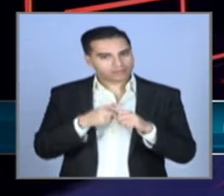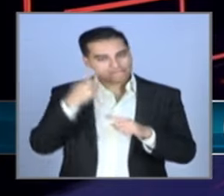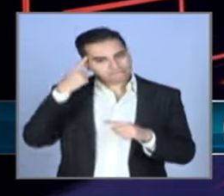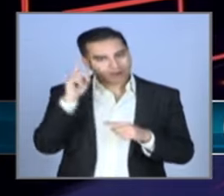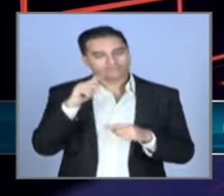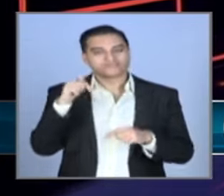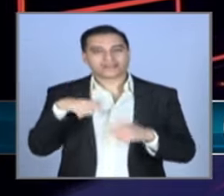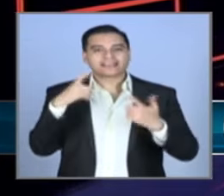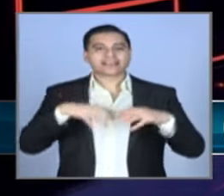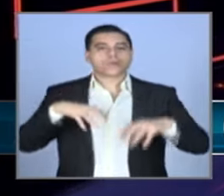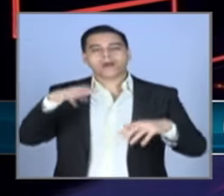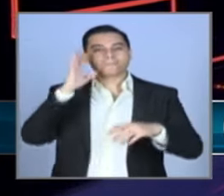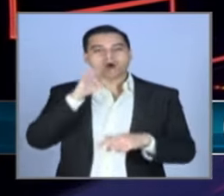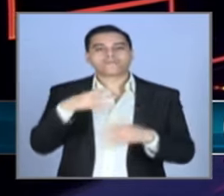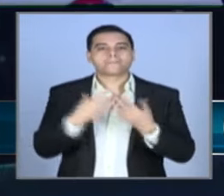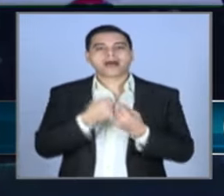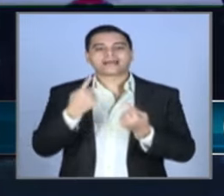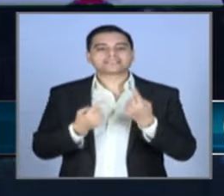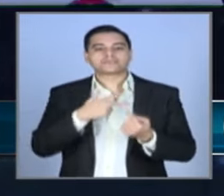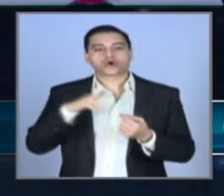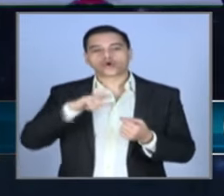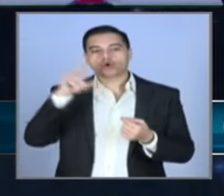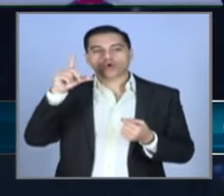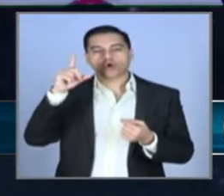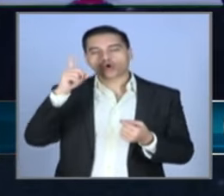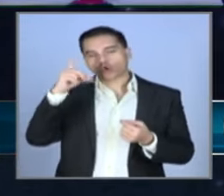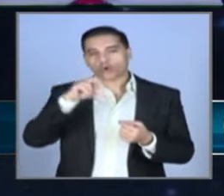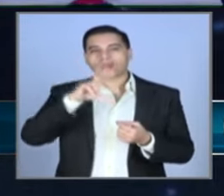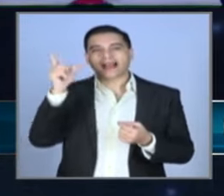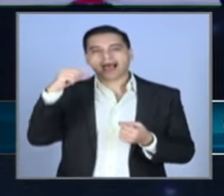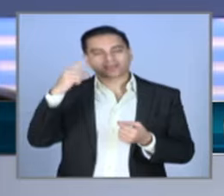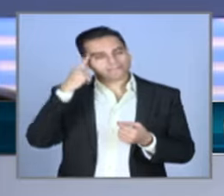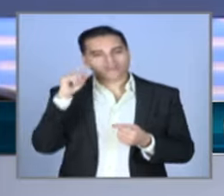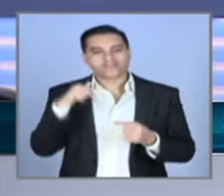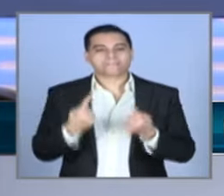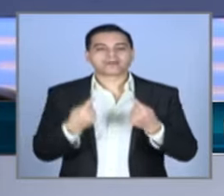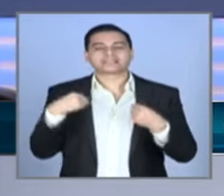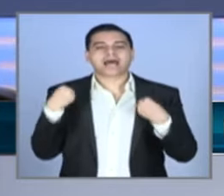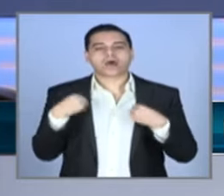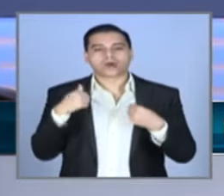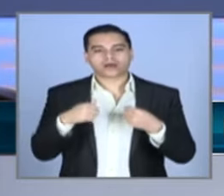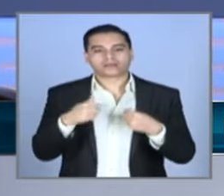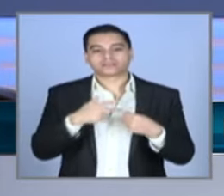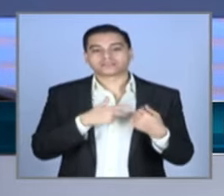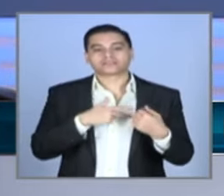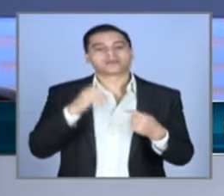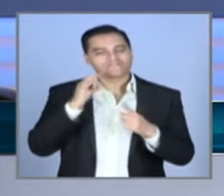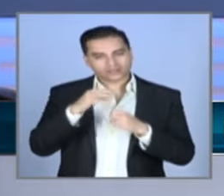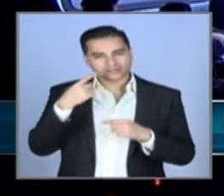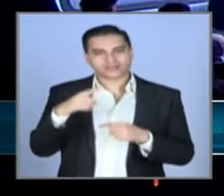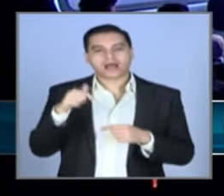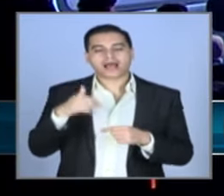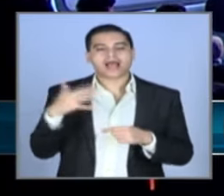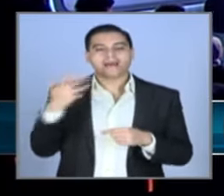دولة اسكندنافية تتبع جزيرة لولاند؟ النرويج. غلط. مزرعة الحيوان هي رواية الكاتب بريطاني. صح.